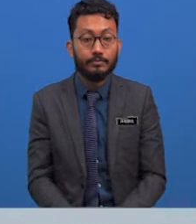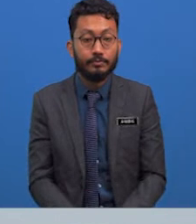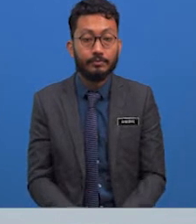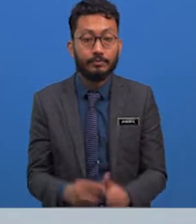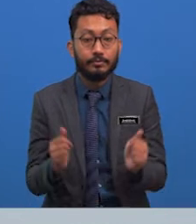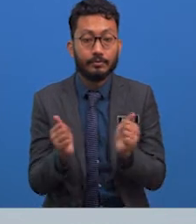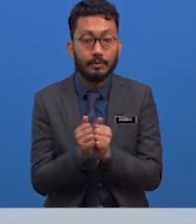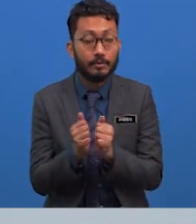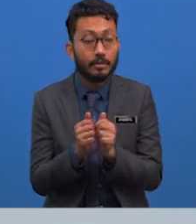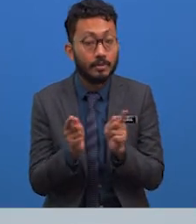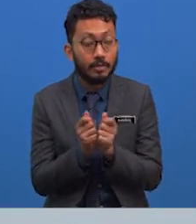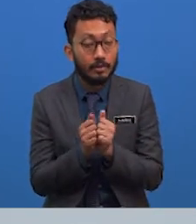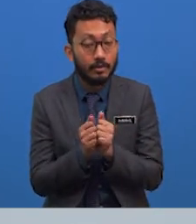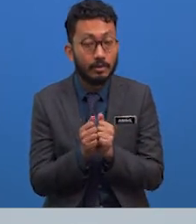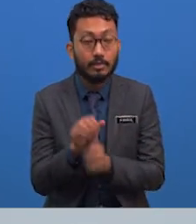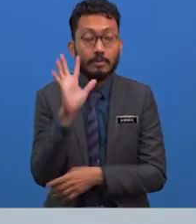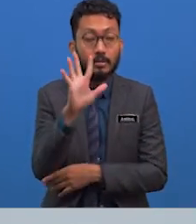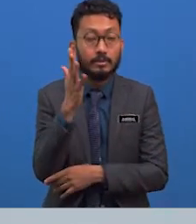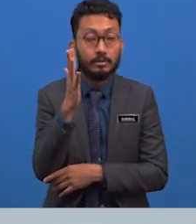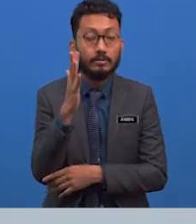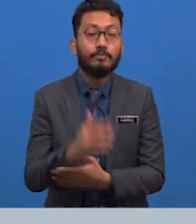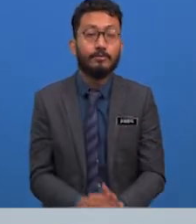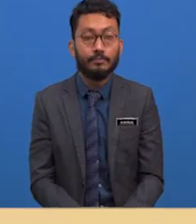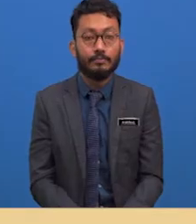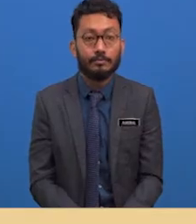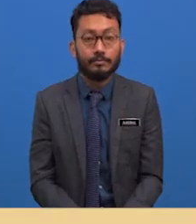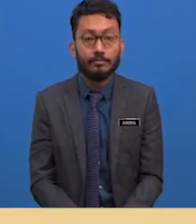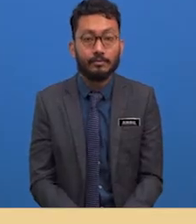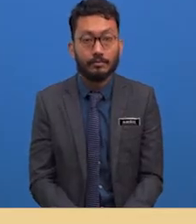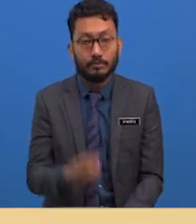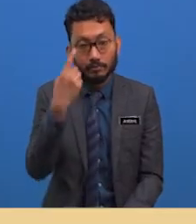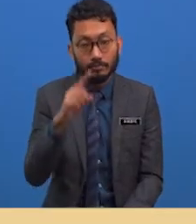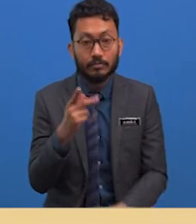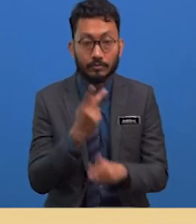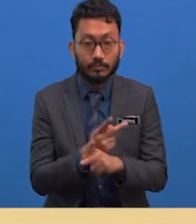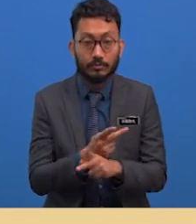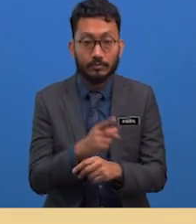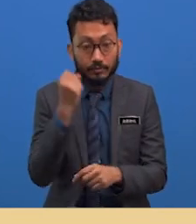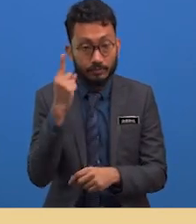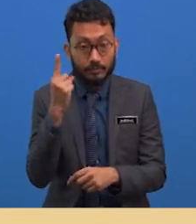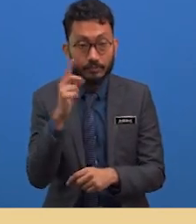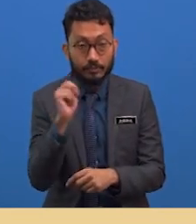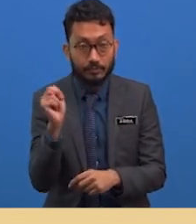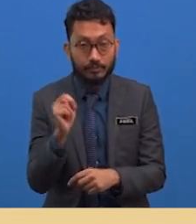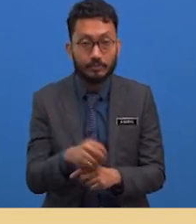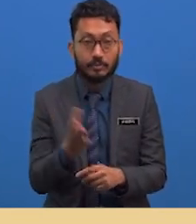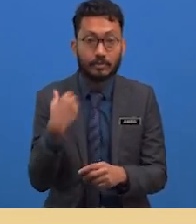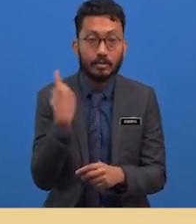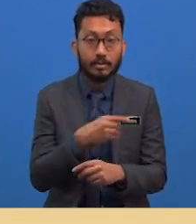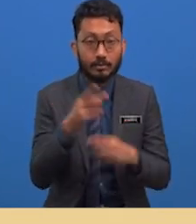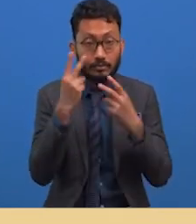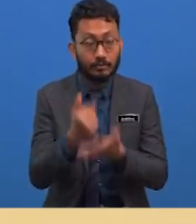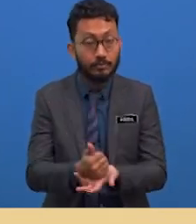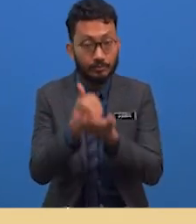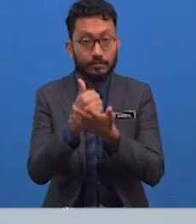maka jawapannya adalah 15 darjah. Untuk mengukuhkan lagi kefahaman, mari cikgu bantu